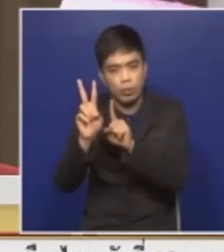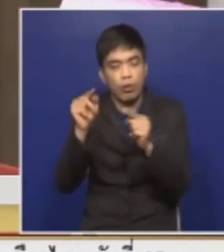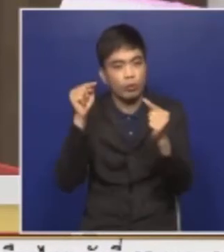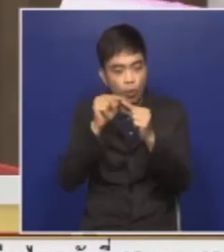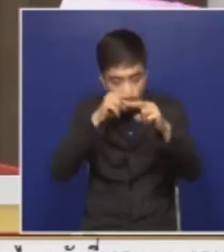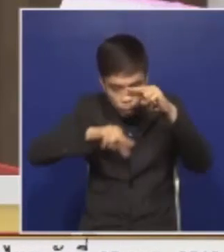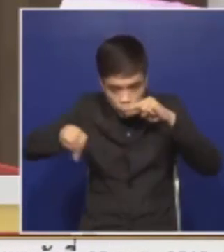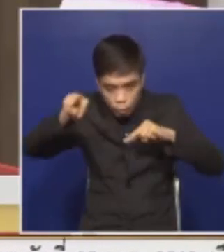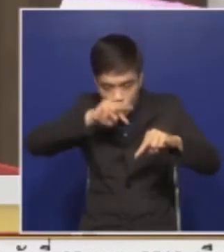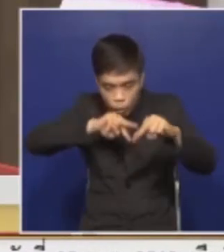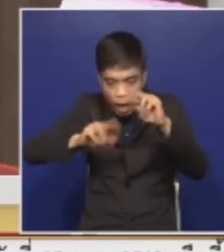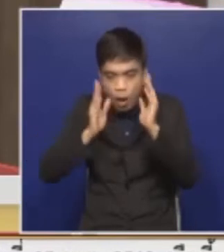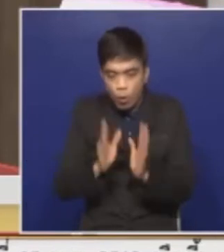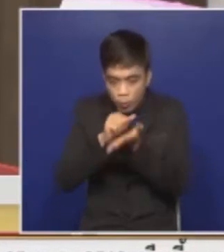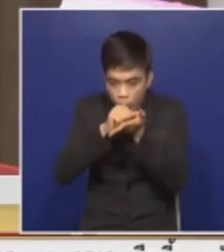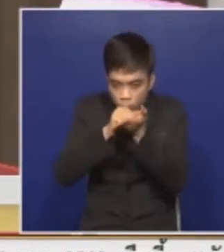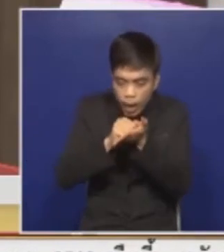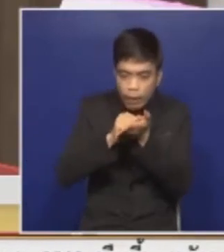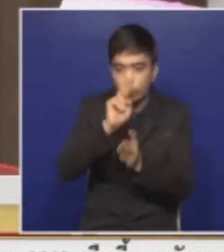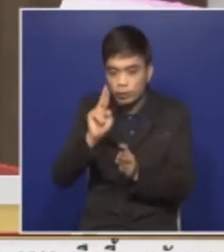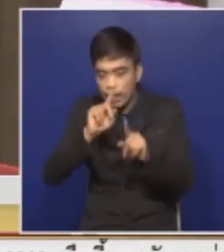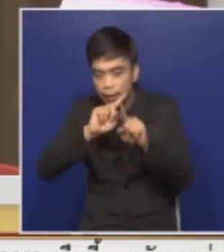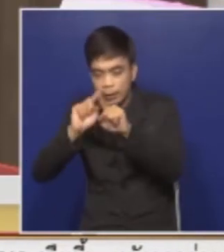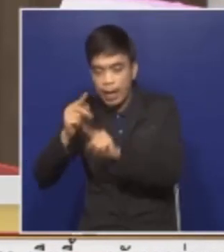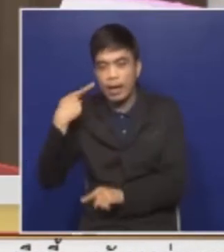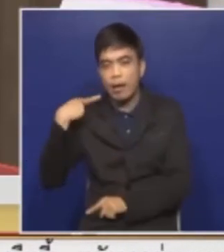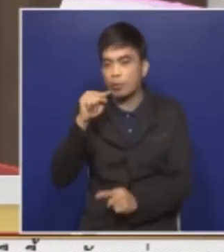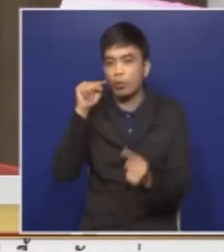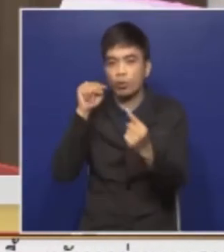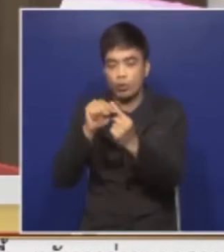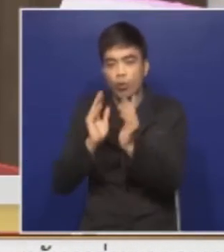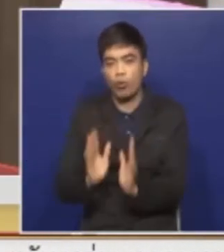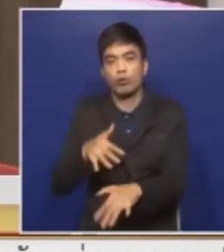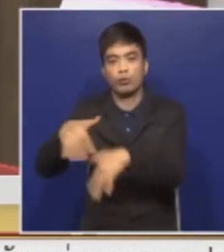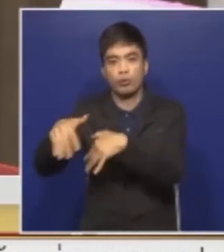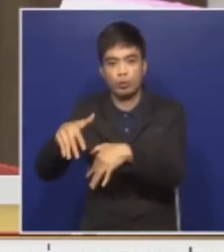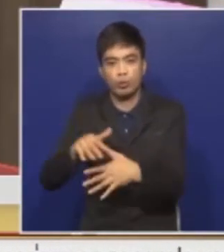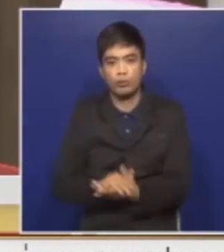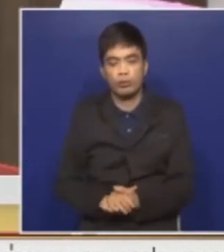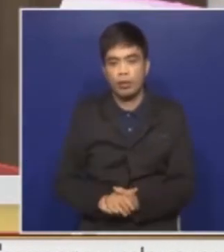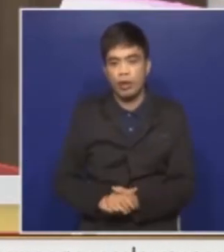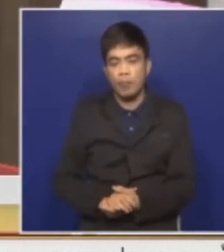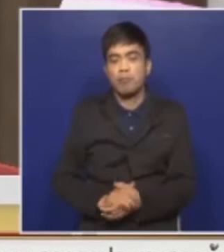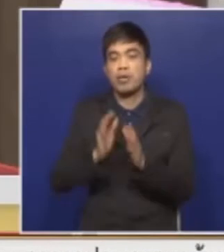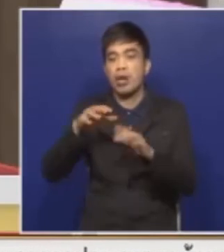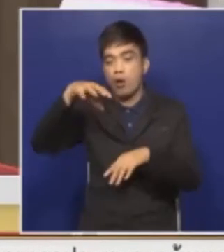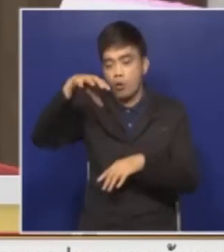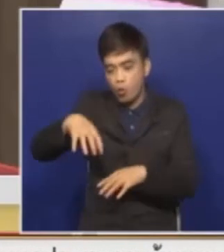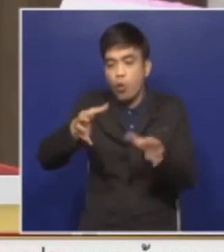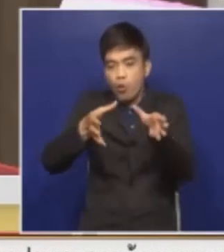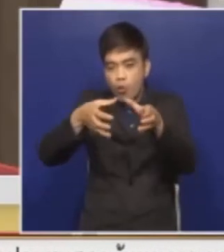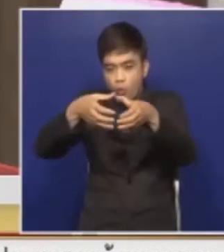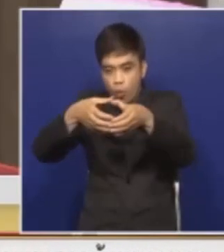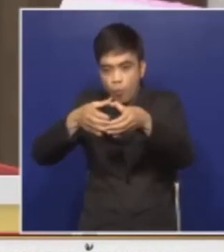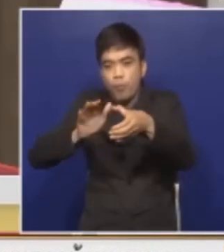ริโภคและด้านส่งเสริมสิทธิเสรีภาพของประชาชนมีองค์กรของประชาชนจำนวนมาก